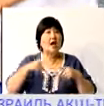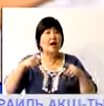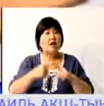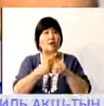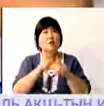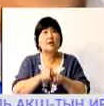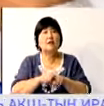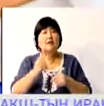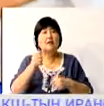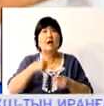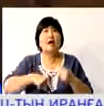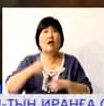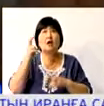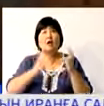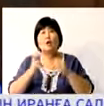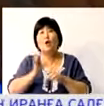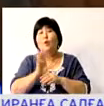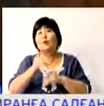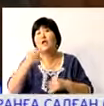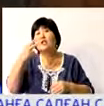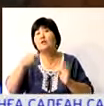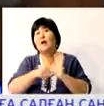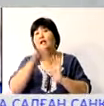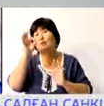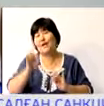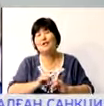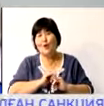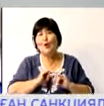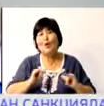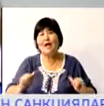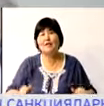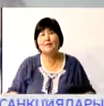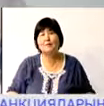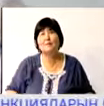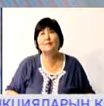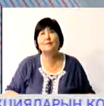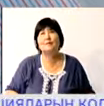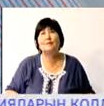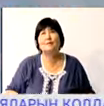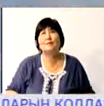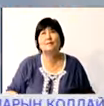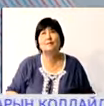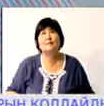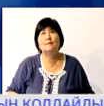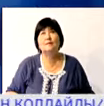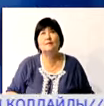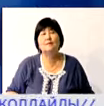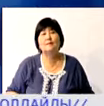технологияларға иек артқан кәсіпорын биыл да өнім өндіруді 26%-ға ұлғайтты. Тәжмұрат Әлжанов, Қанат Махамбет, Қызылорда телеарнасы.